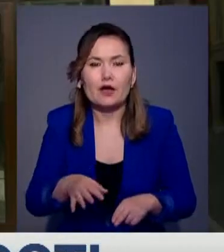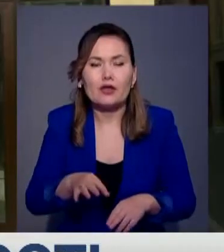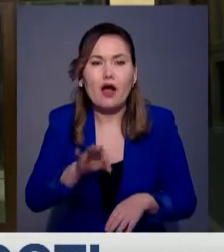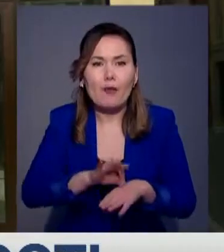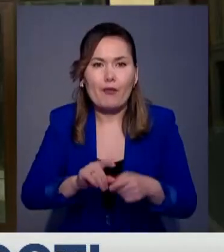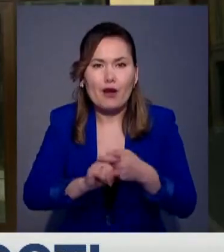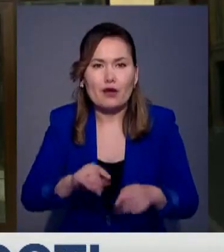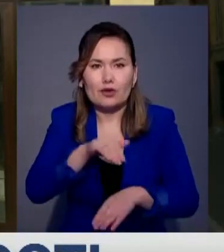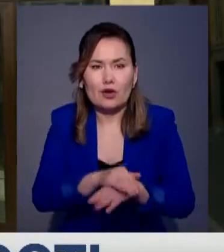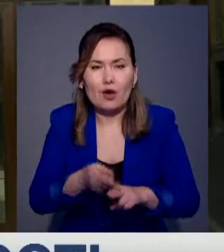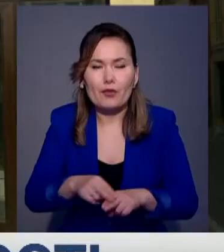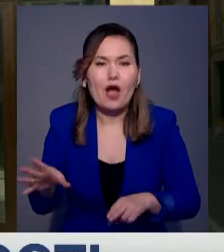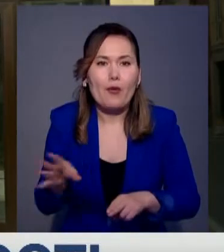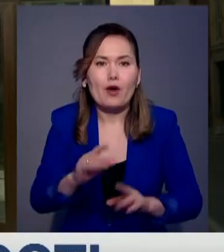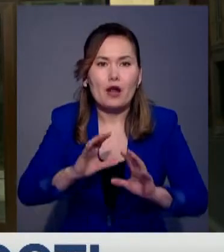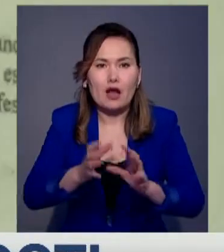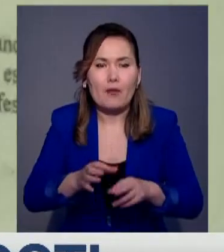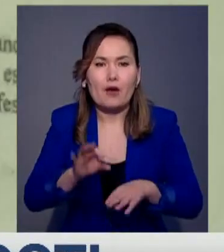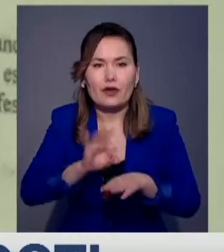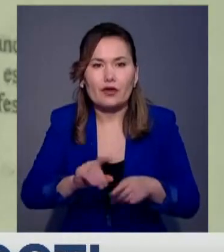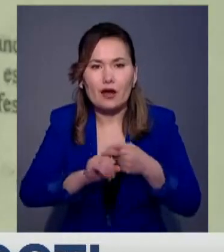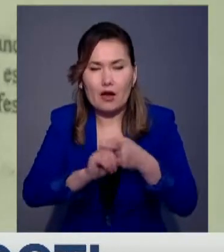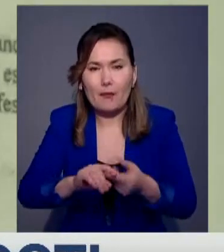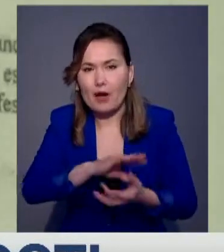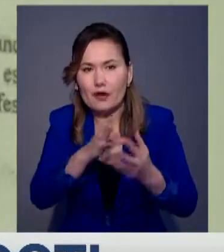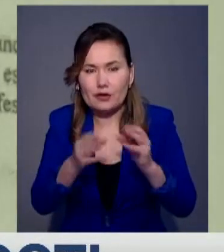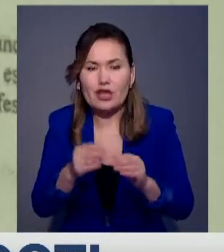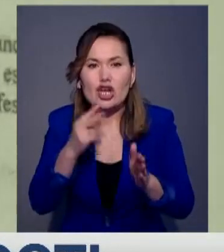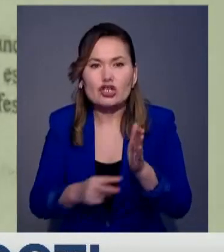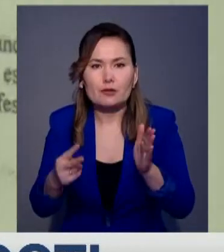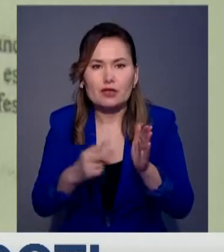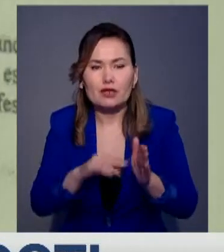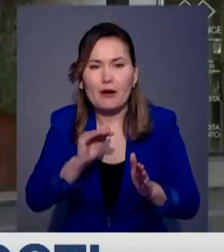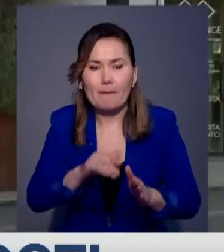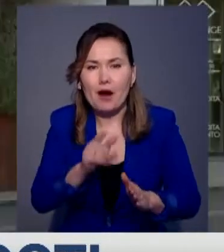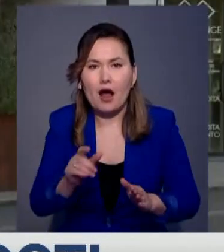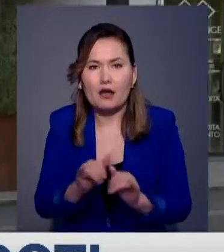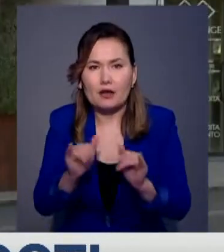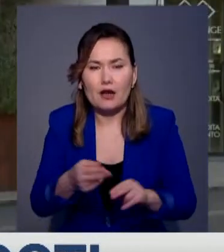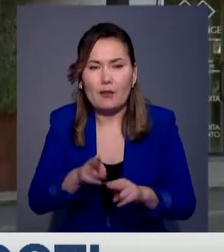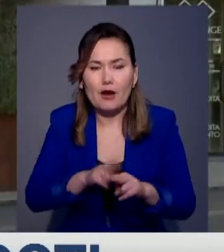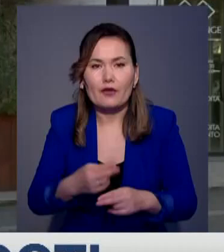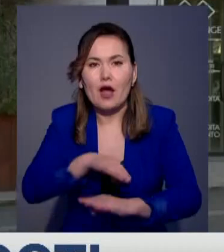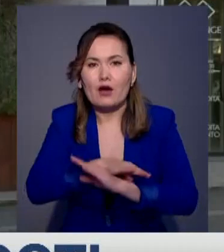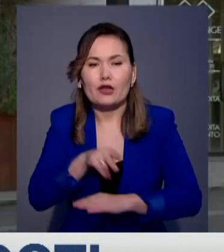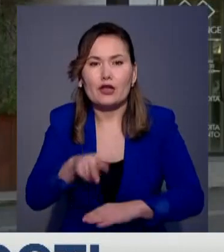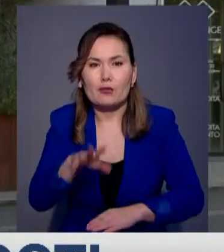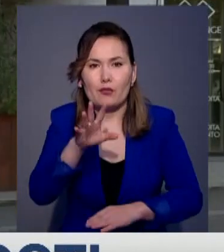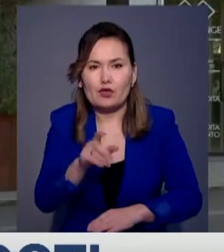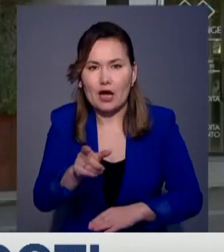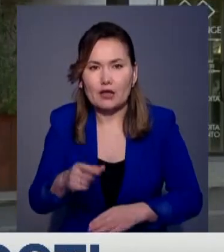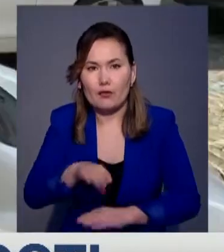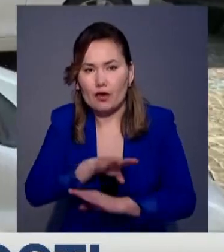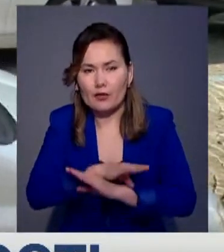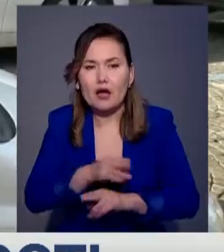облысына тиесілі. Ал бүкіл әлем бойынша індетті жұқтырғандардың саны 77 мыңнан асады. Қаза тапқандар саны 2500-ге